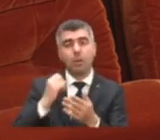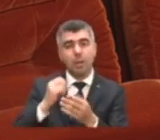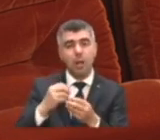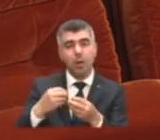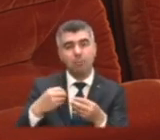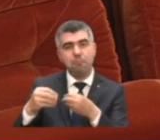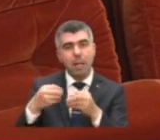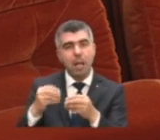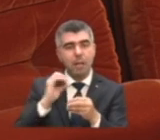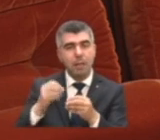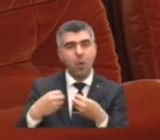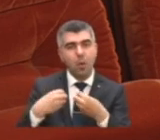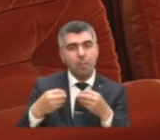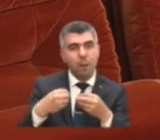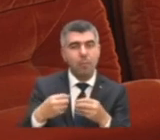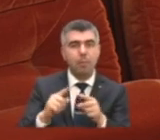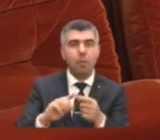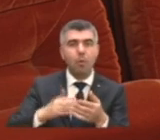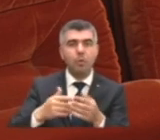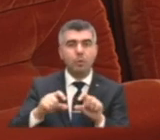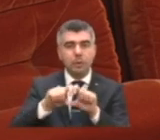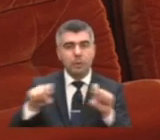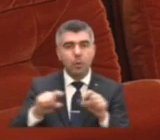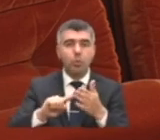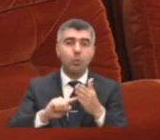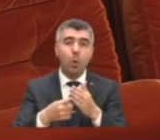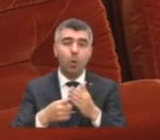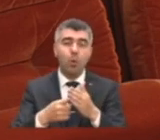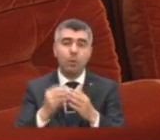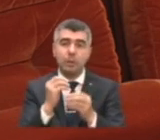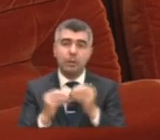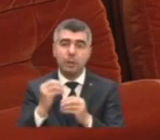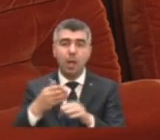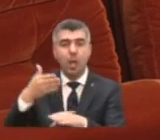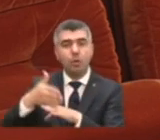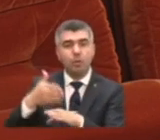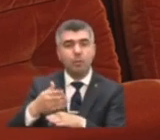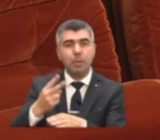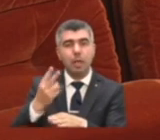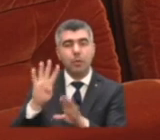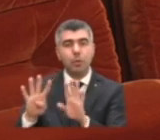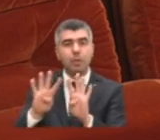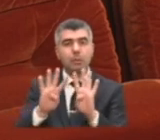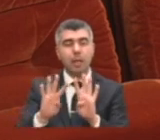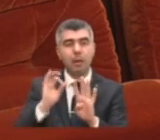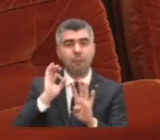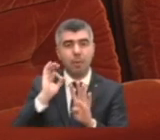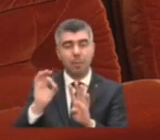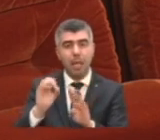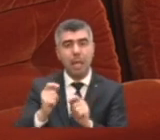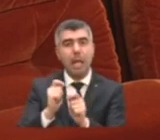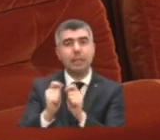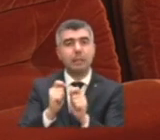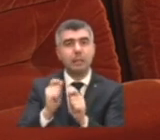ب 51%، الكابل ديال الضوء ب 32%، الخشب 25%، الحديد 19%، وهذا الشيء